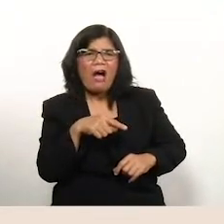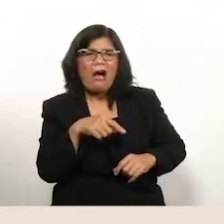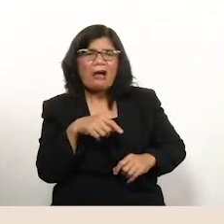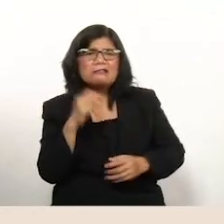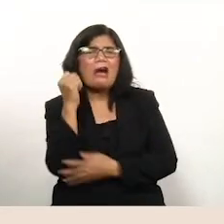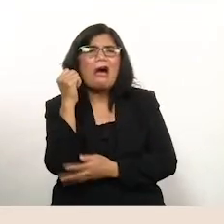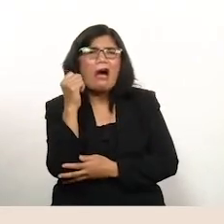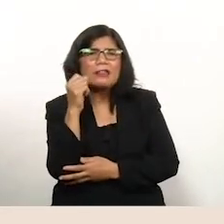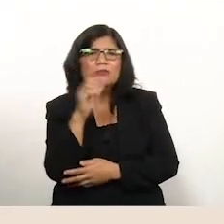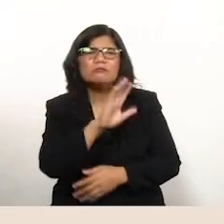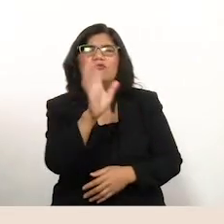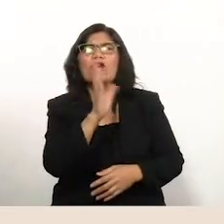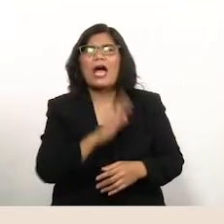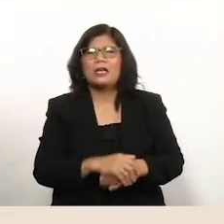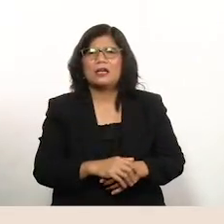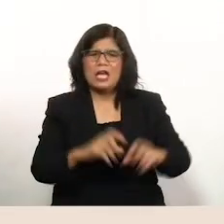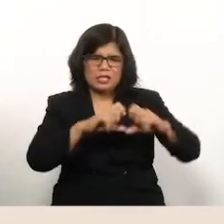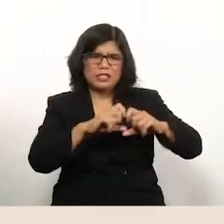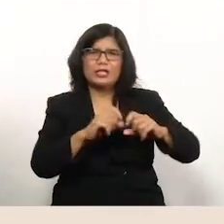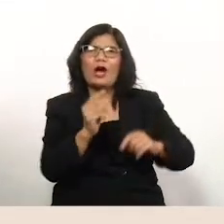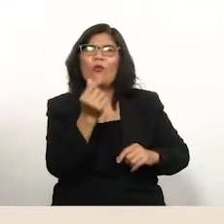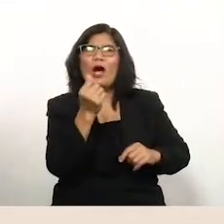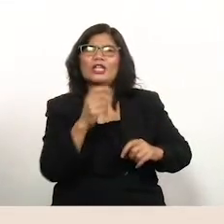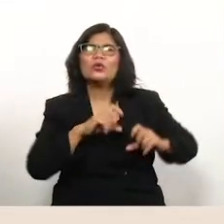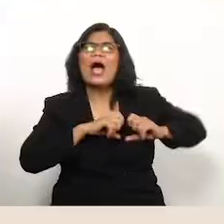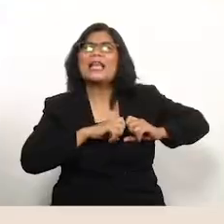Ayo kita uang itu soal hati bukan soal berkat